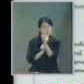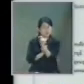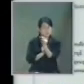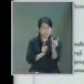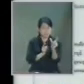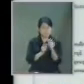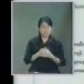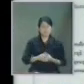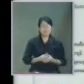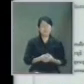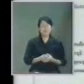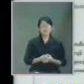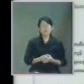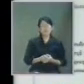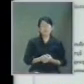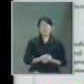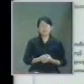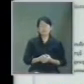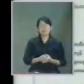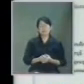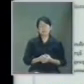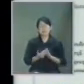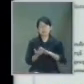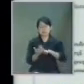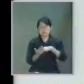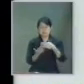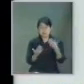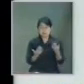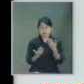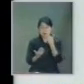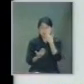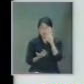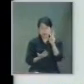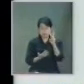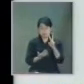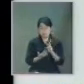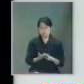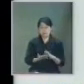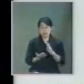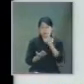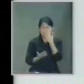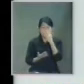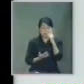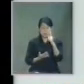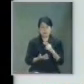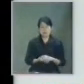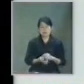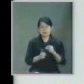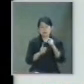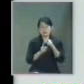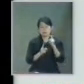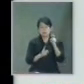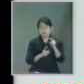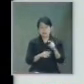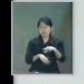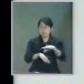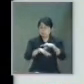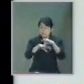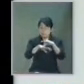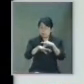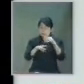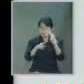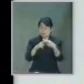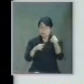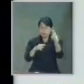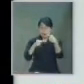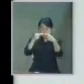365/2552ครับหน้าที่2สั่งหน้าที่1สั่งตั้งครับไม่ต้องเอ่ยชื่อนะครับมีนายอะไรบ้